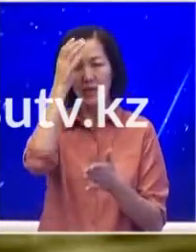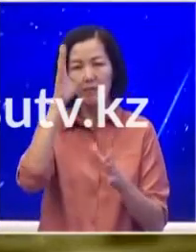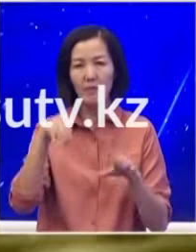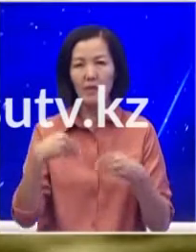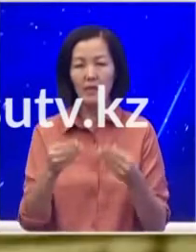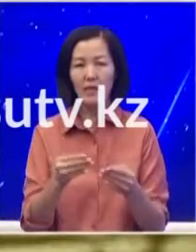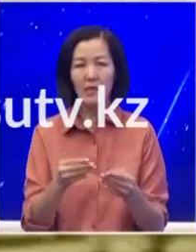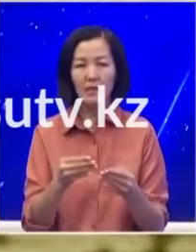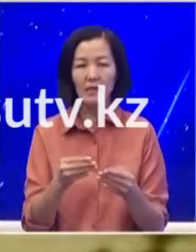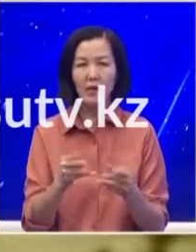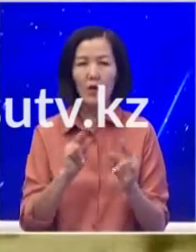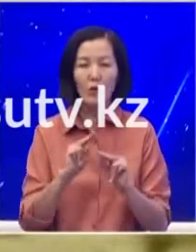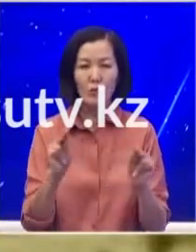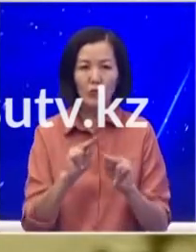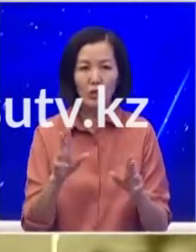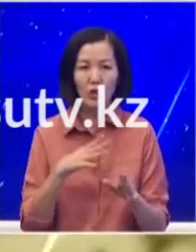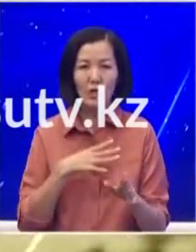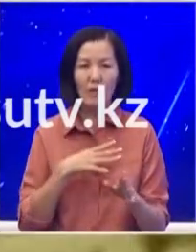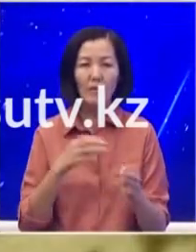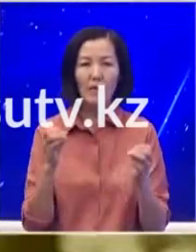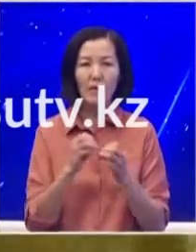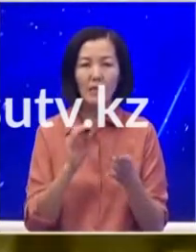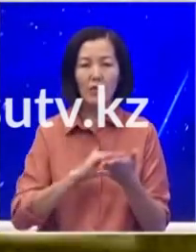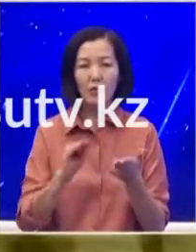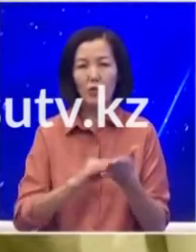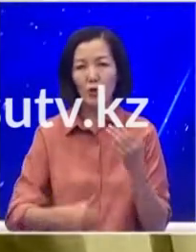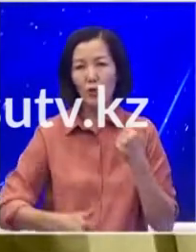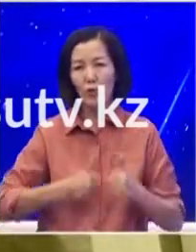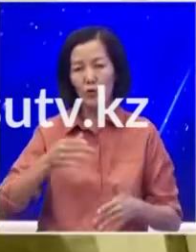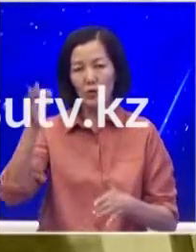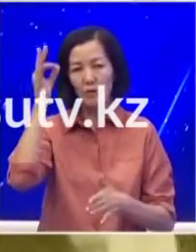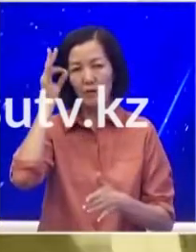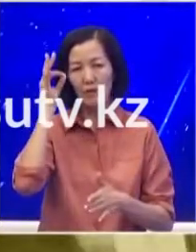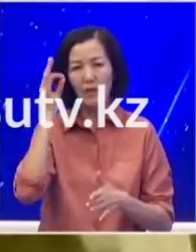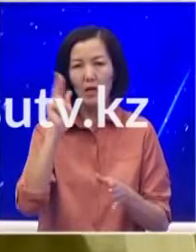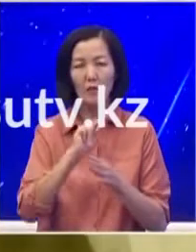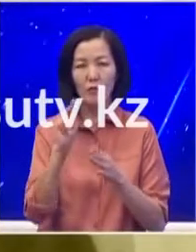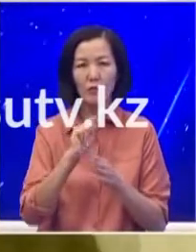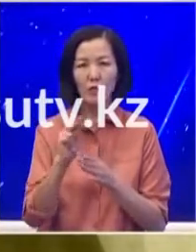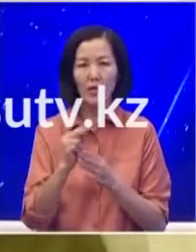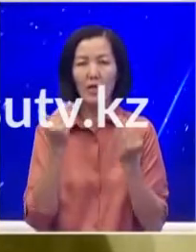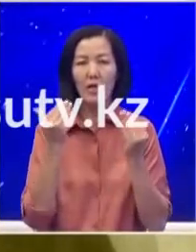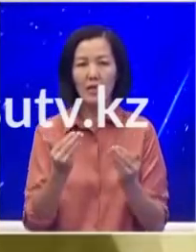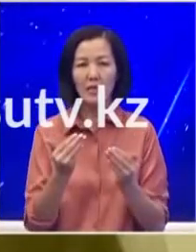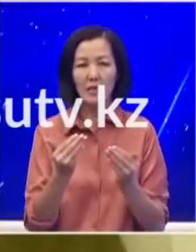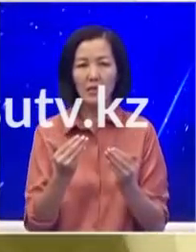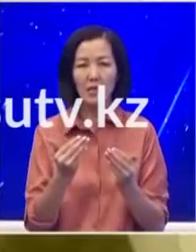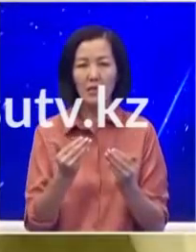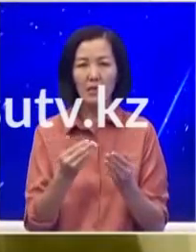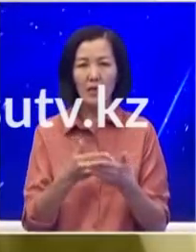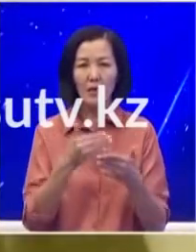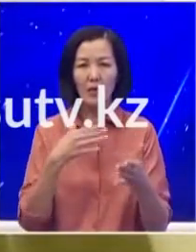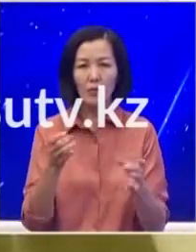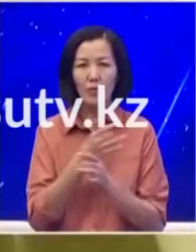многим ученикам. Десятки успешных журналистов страны сегодня с гордостью вспоминают, как обучались у нее. И сейчас, канун профессионального